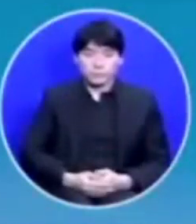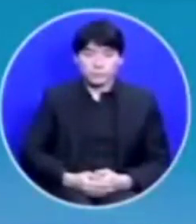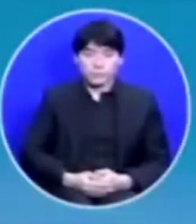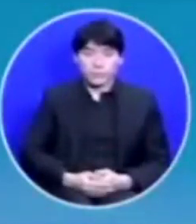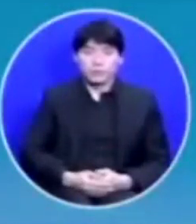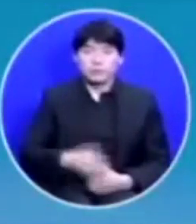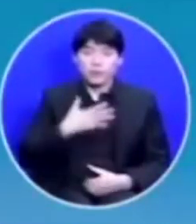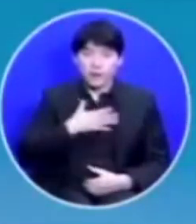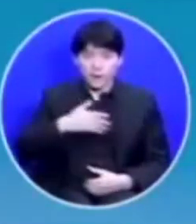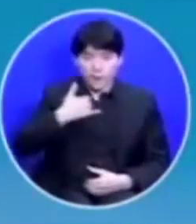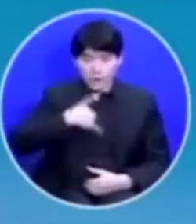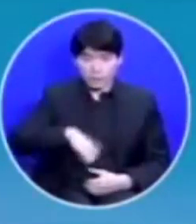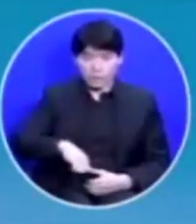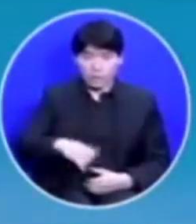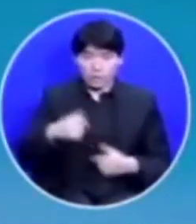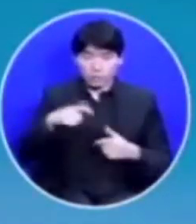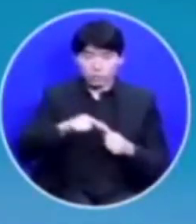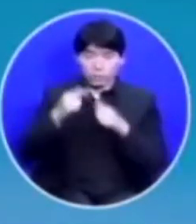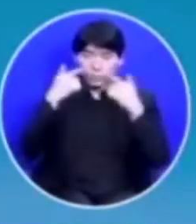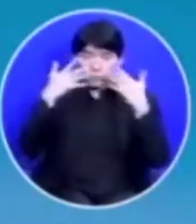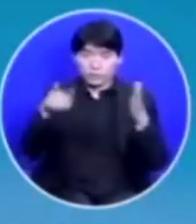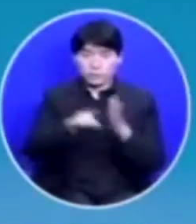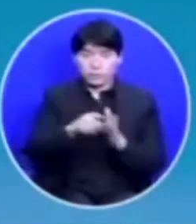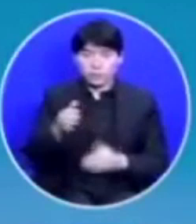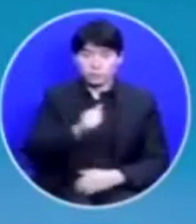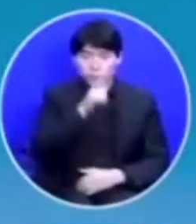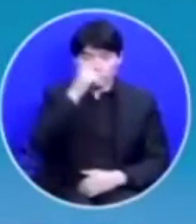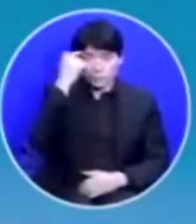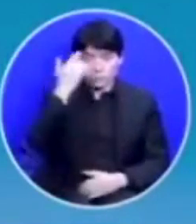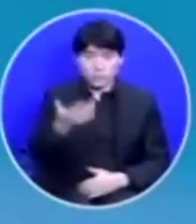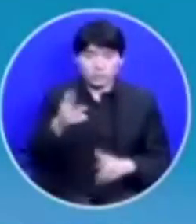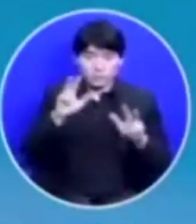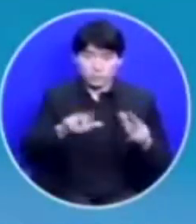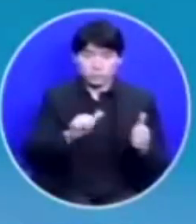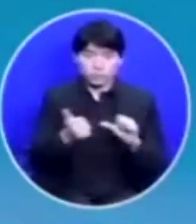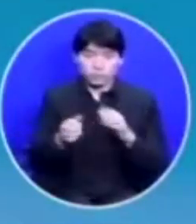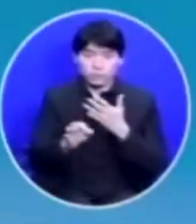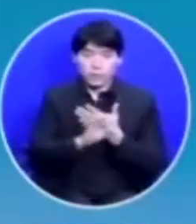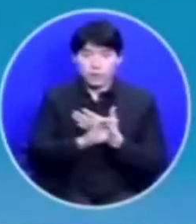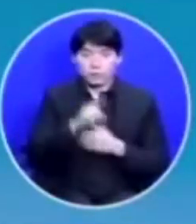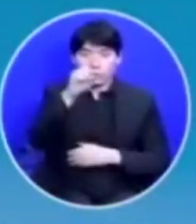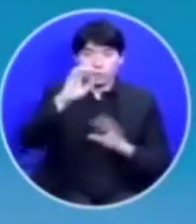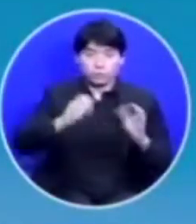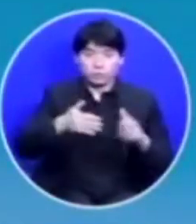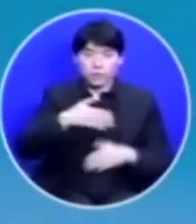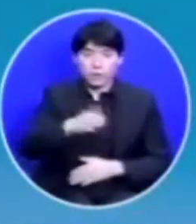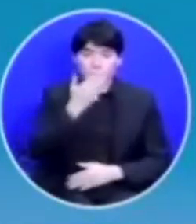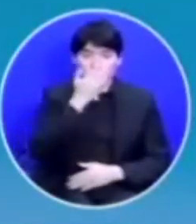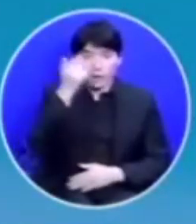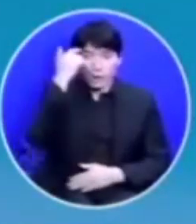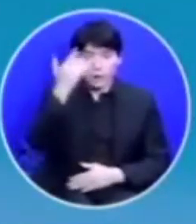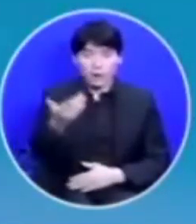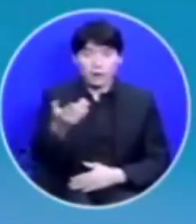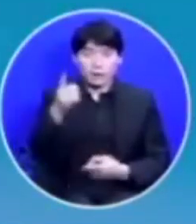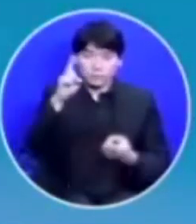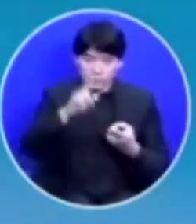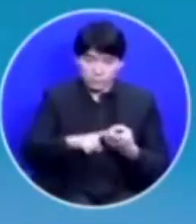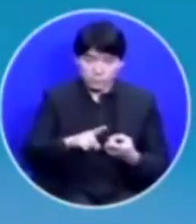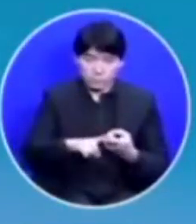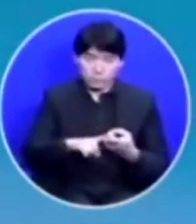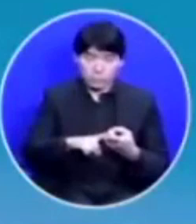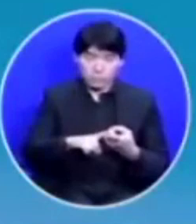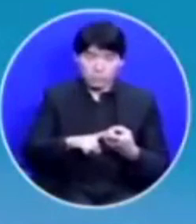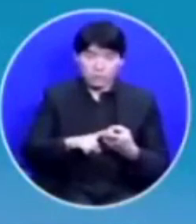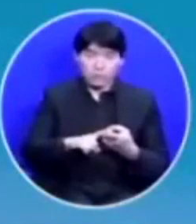그런데 내 아이가 구원의 확신을 가지고 있을까 지금 죽어도 천국 갈 수 있을까 그 점에 대해서는 솔직히